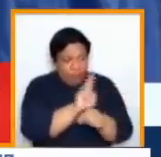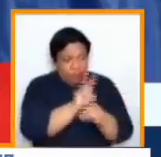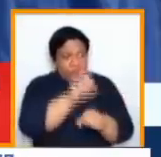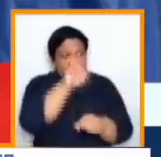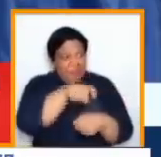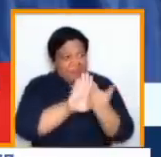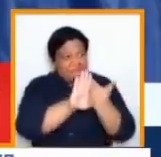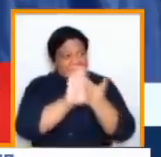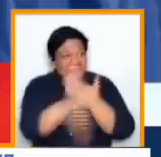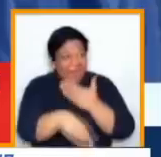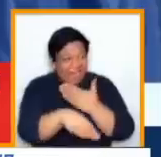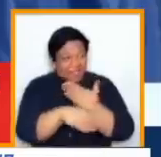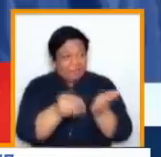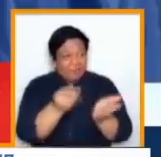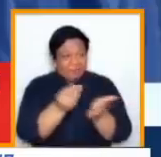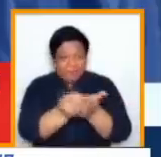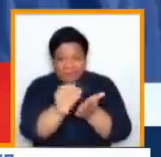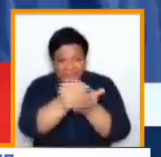million